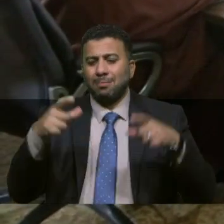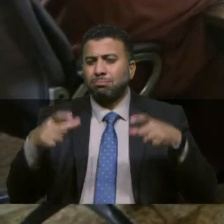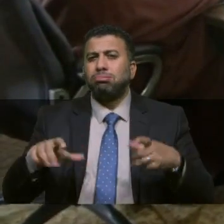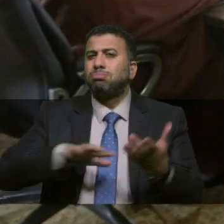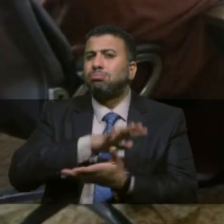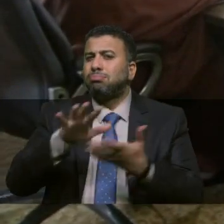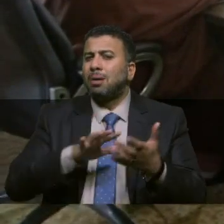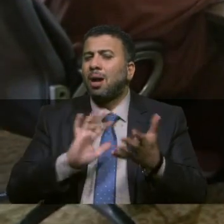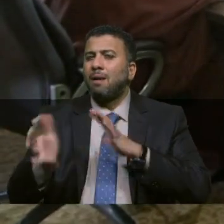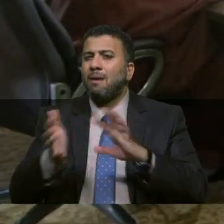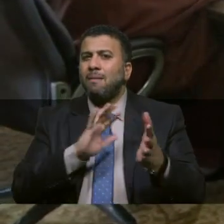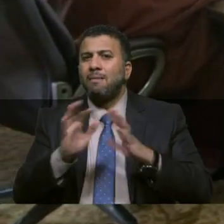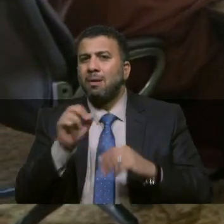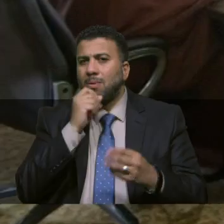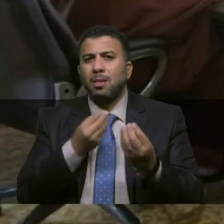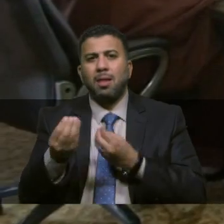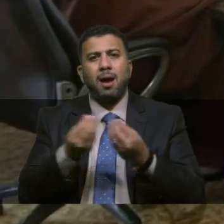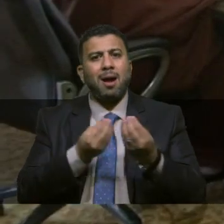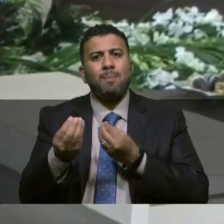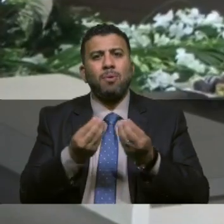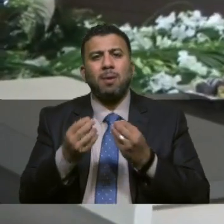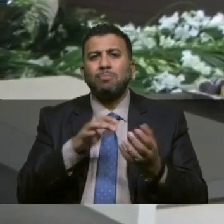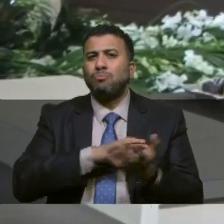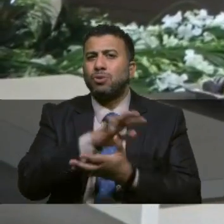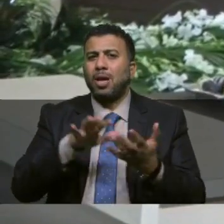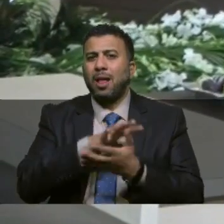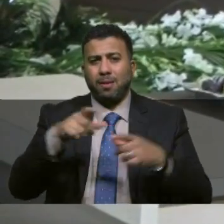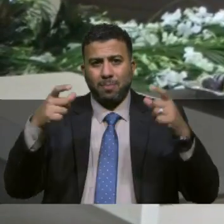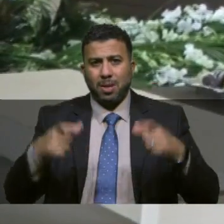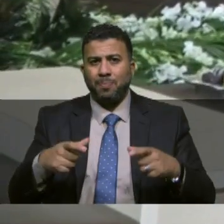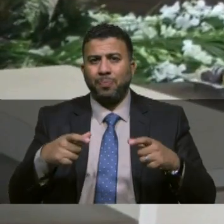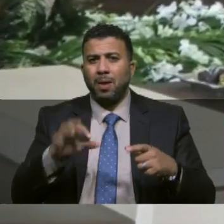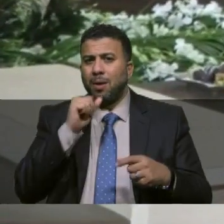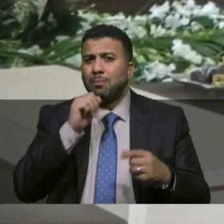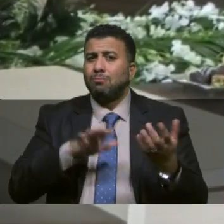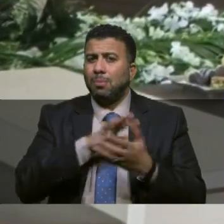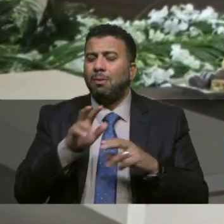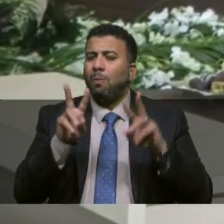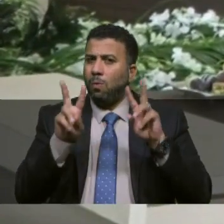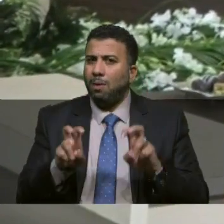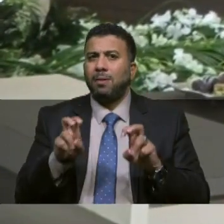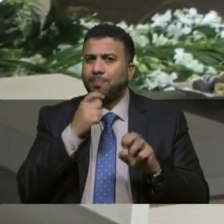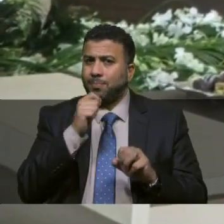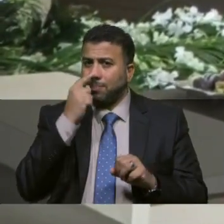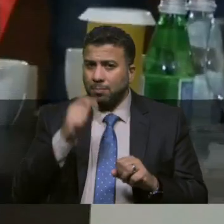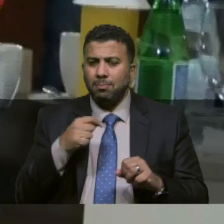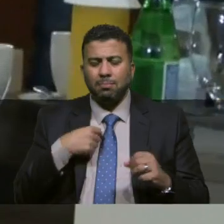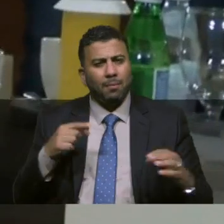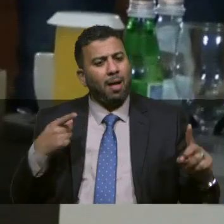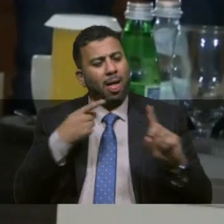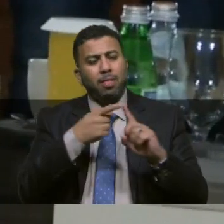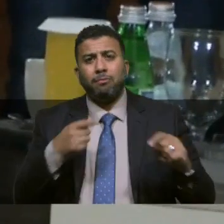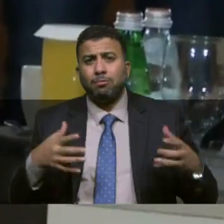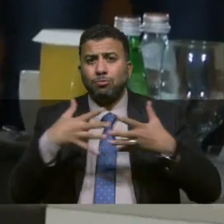بشأن المستجدات الإقليمية وسبل التعامل معها بما ينهي أزمات المنطقة ويلبي الهدف المشترك في